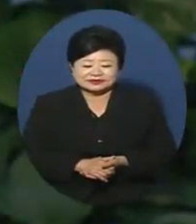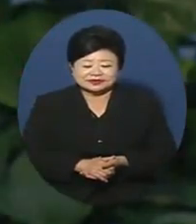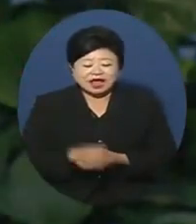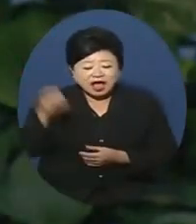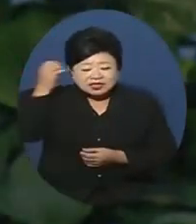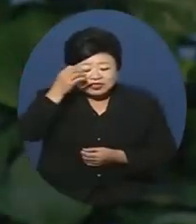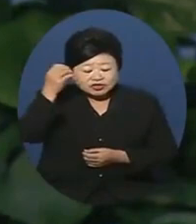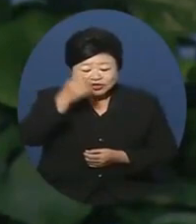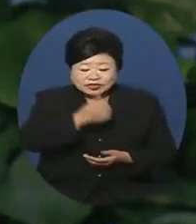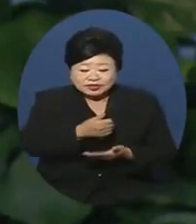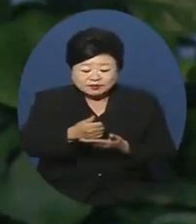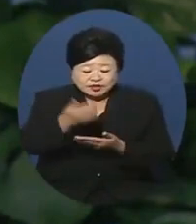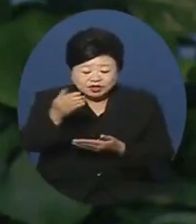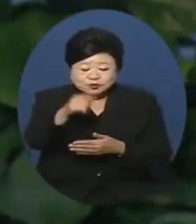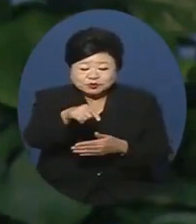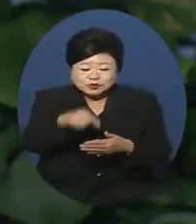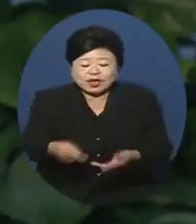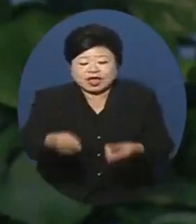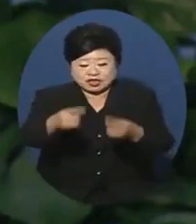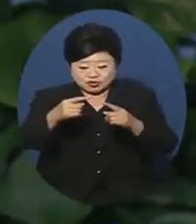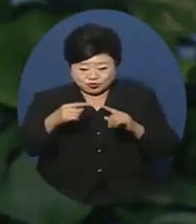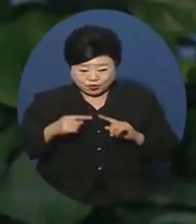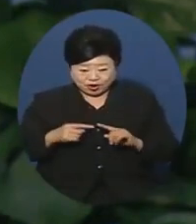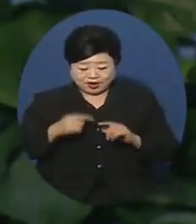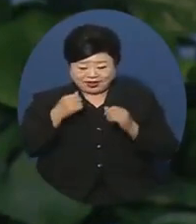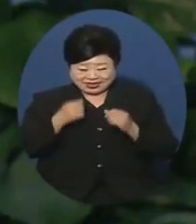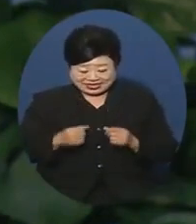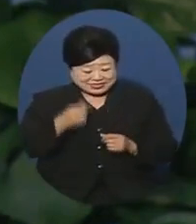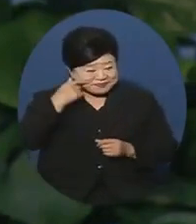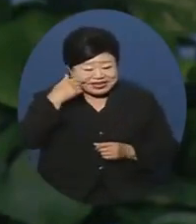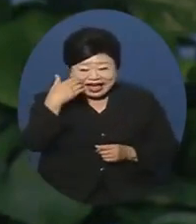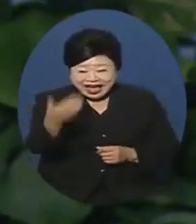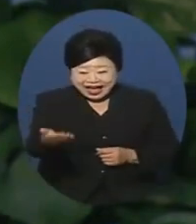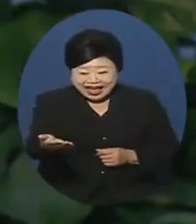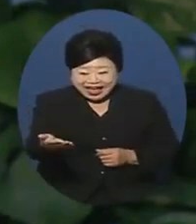성령이 여러분 속에 들어와 계십니까?